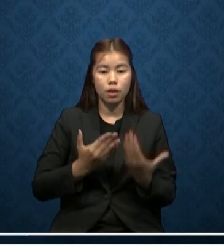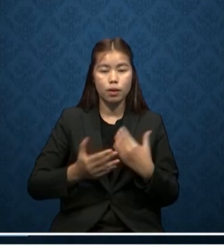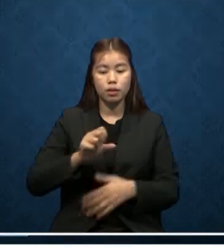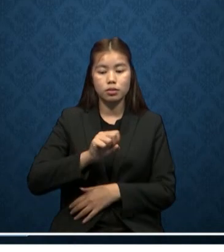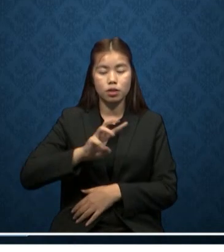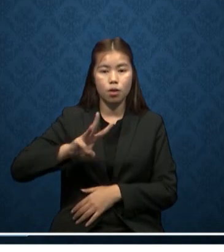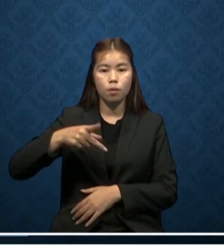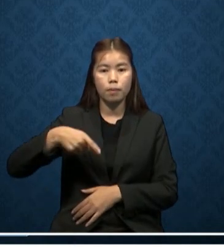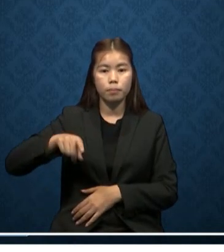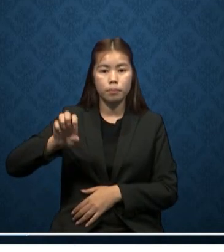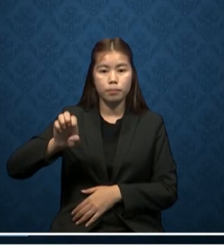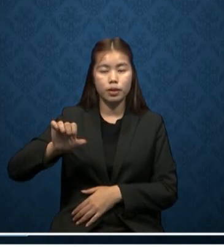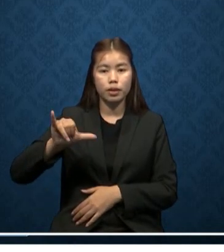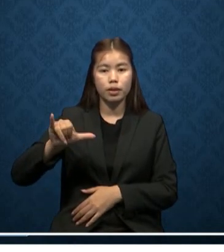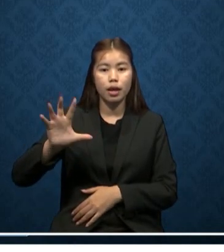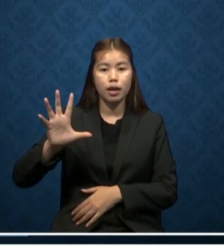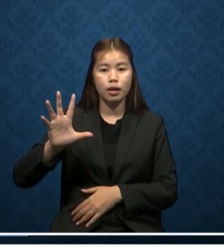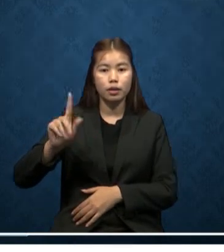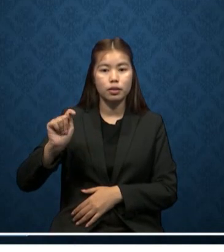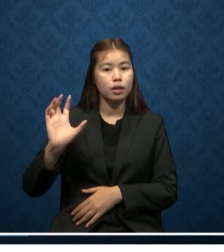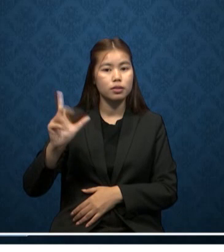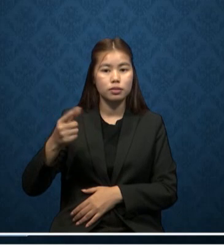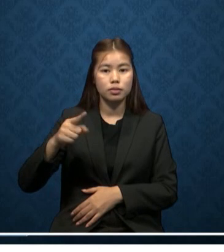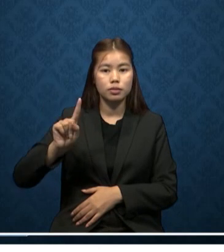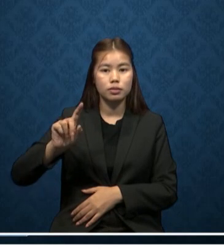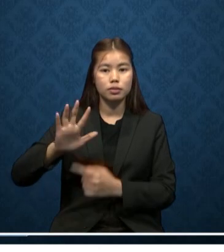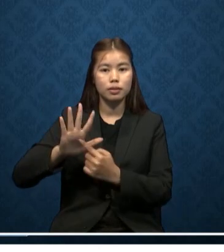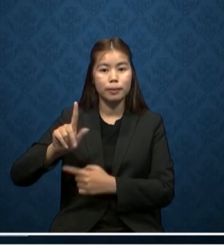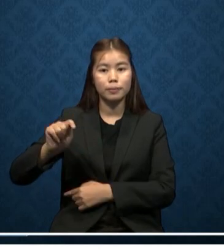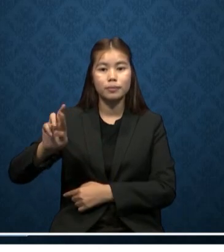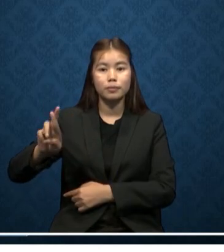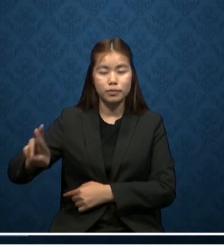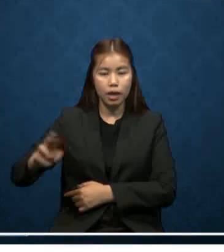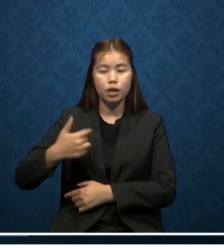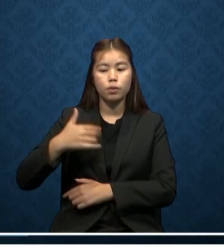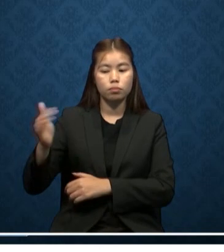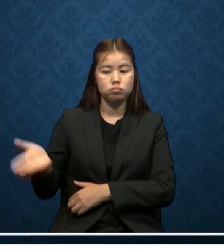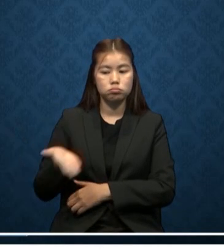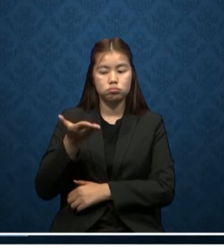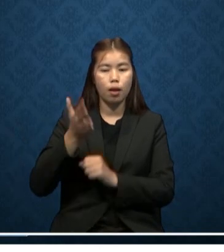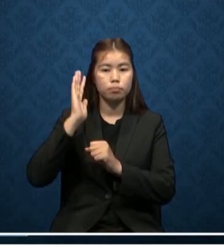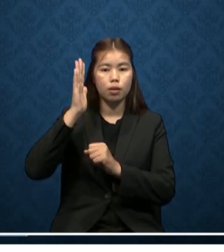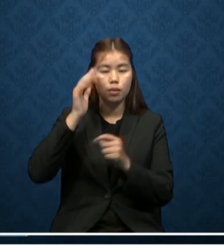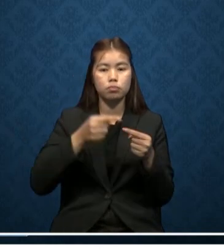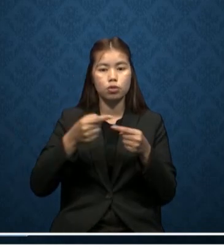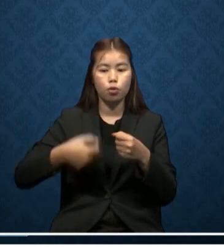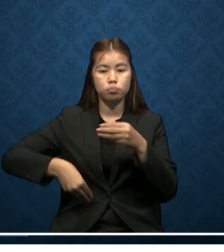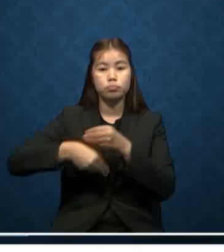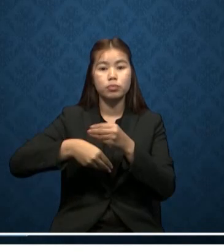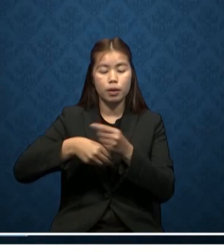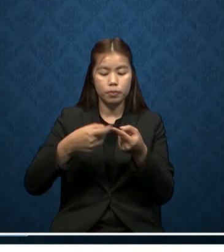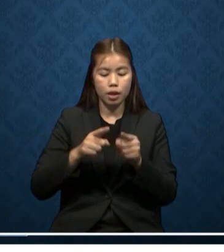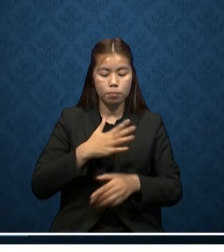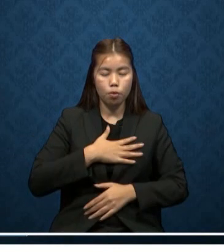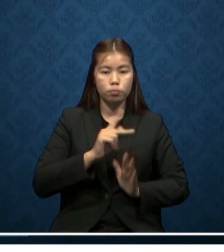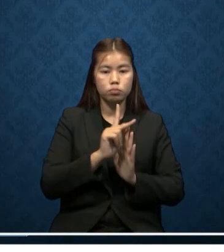ปิฉาดวันเฉลิมท่านจะมาขยายความอีกนะครับเอ่อแล้วก็ผมเนี่ยจะลงรายละเอียดในเรื่องของเอ่อกระบวน